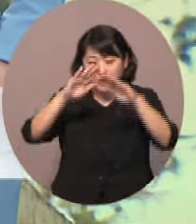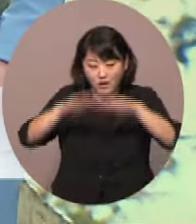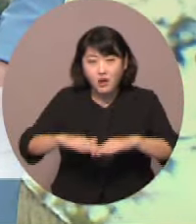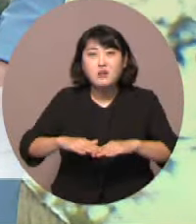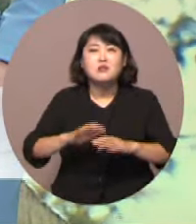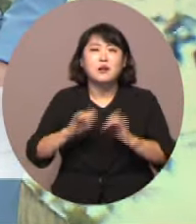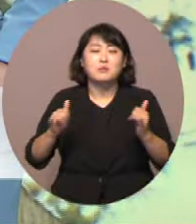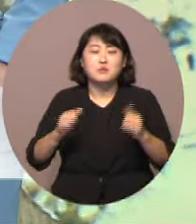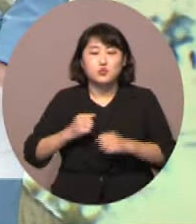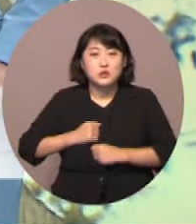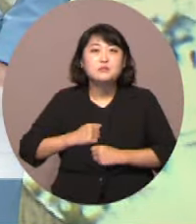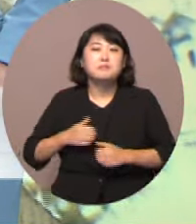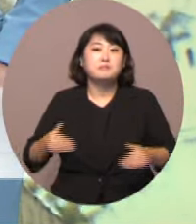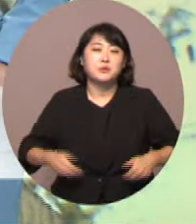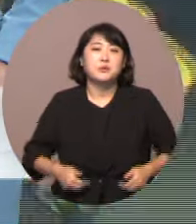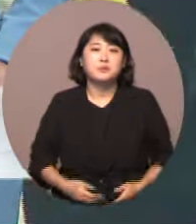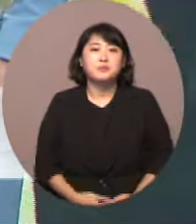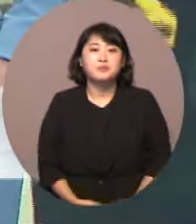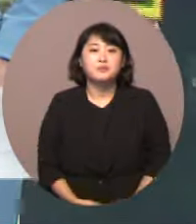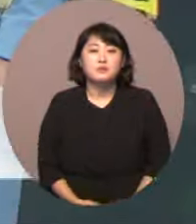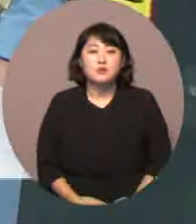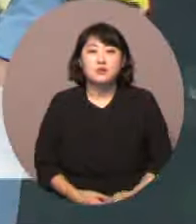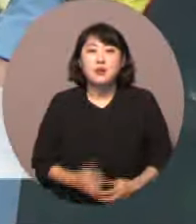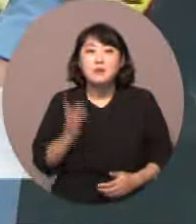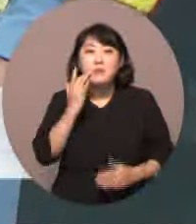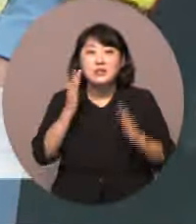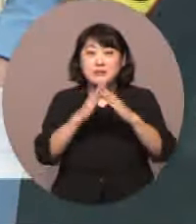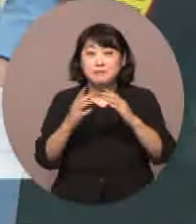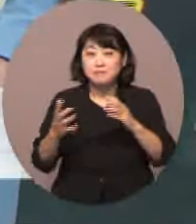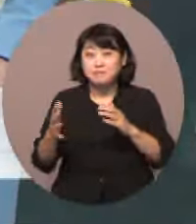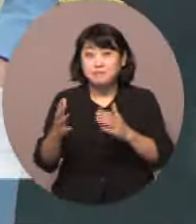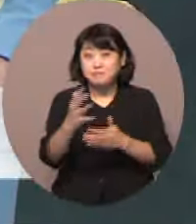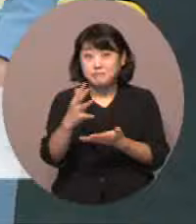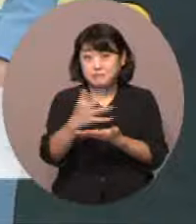필요합니다 김성국 기자가 벌집 제거 현장에